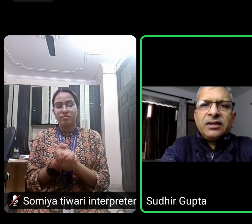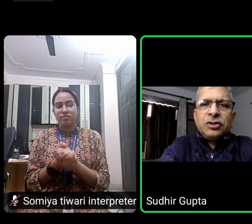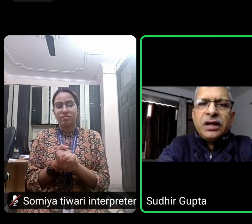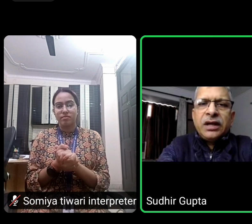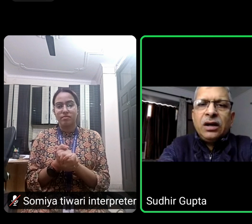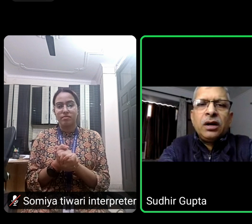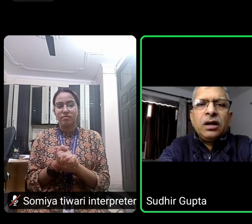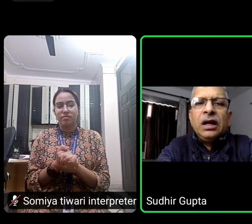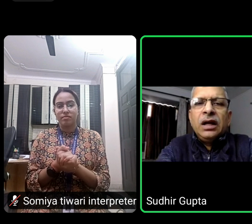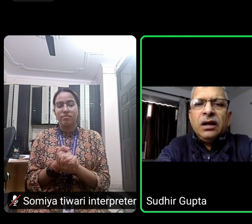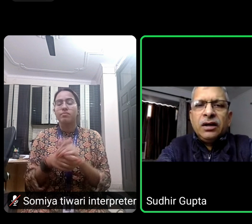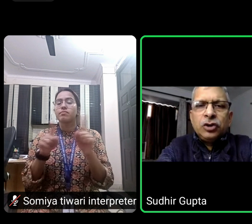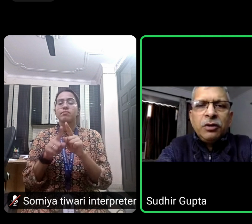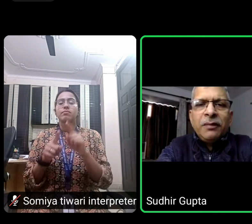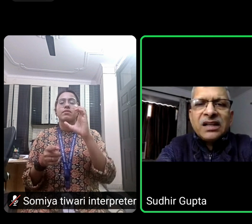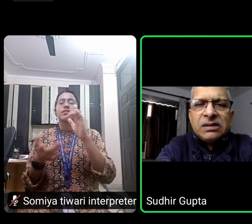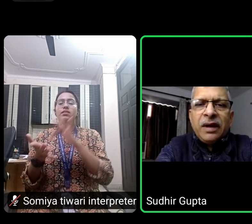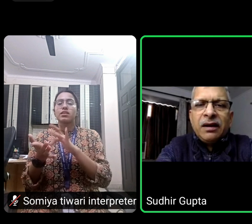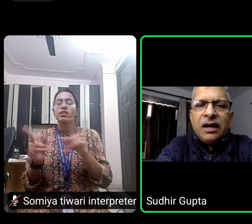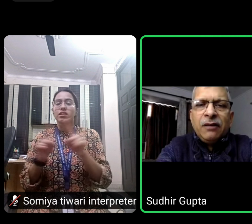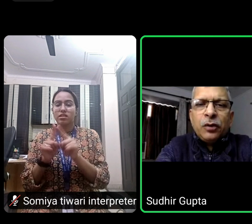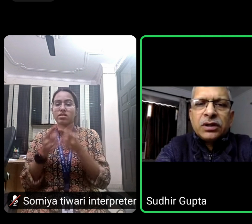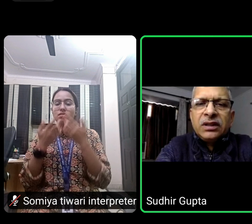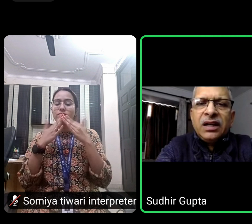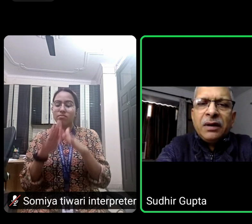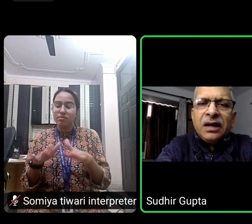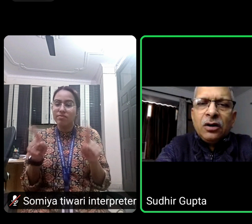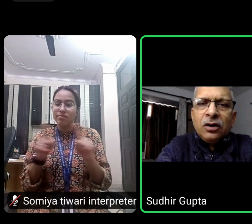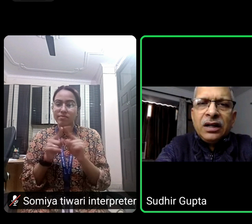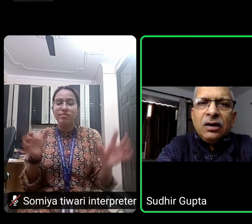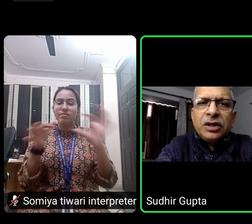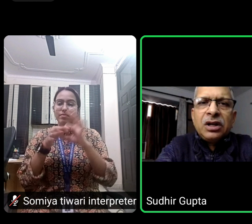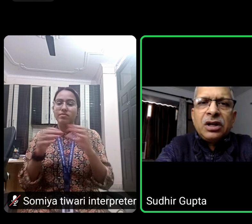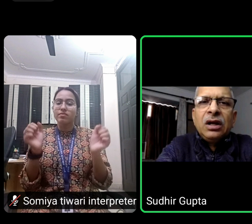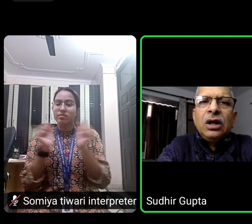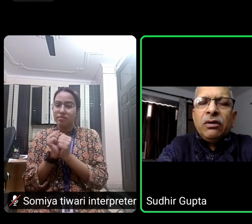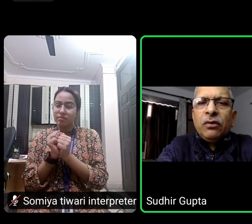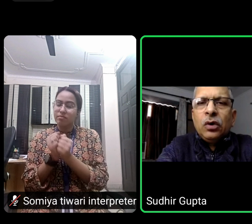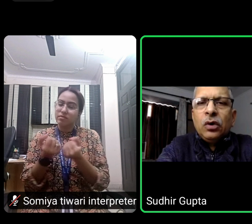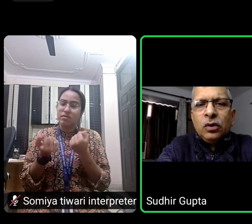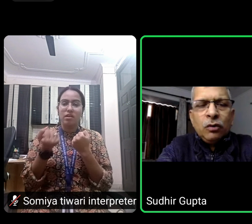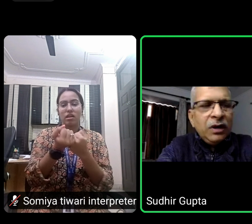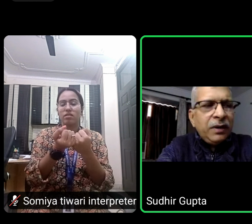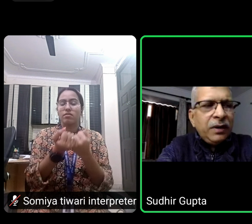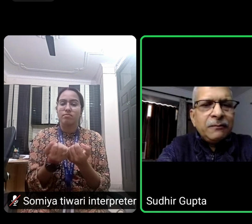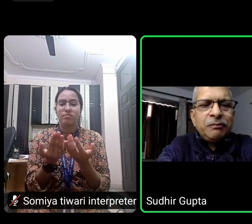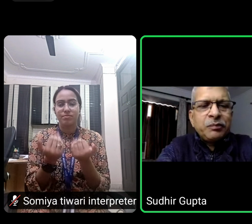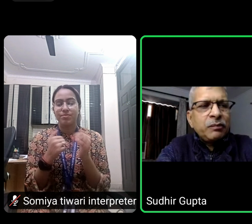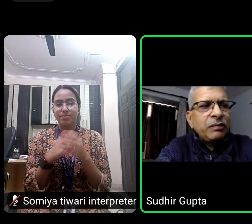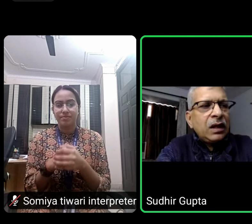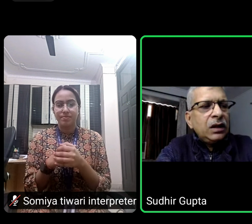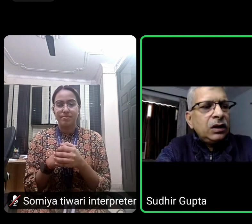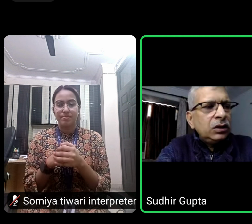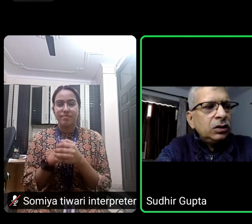सेंटर से जुड़ जाएं और जो भी मैक्सिमम हेल्प हो सकती है डिपेंडिंग ऑन देयर लोकेशन वो उनको मिल पाए।